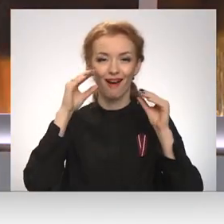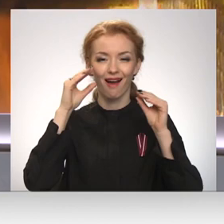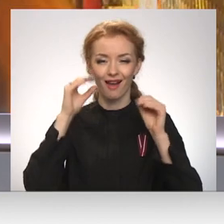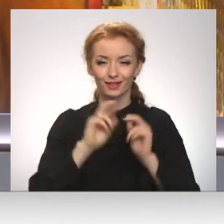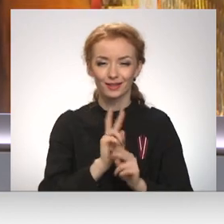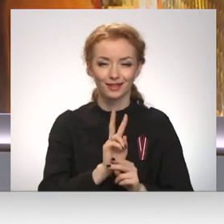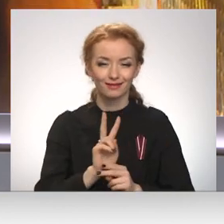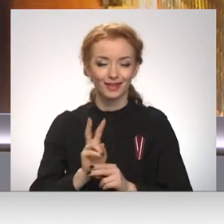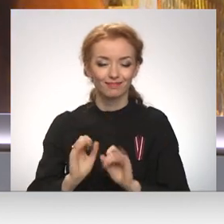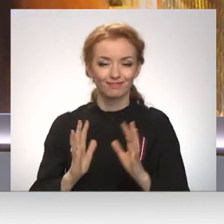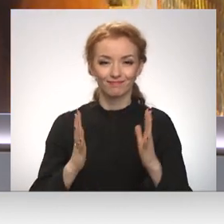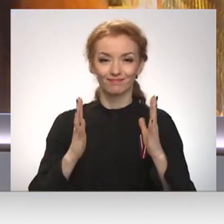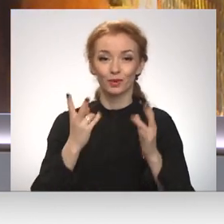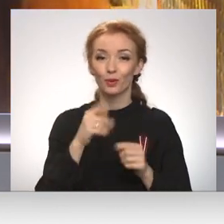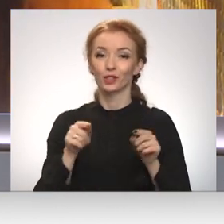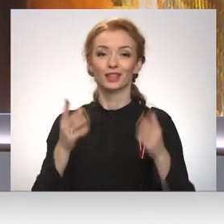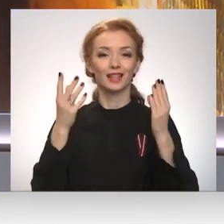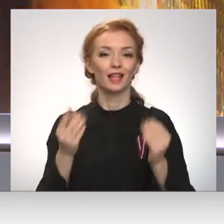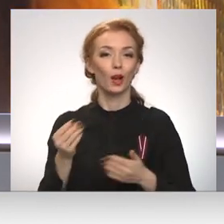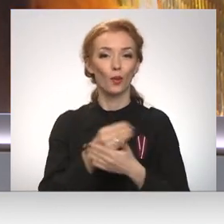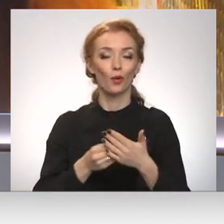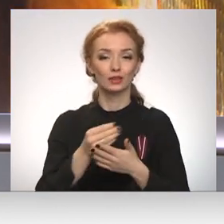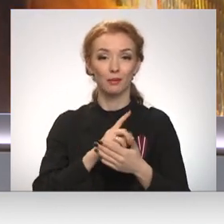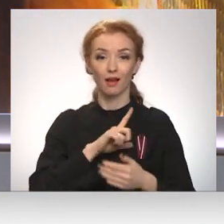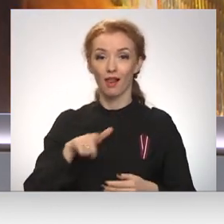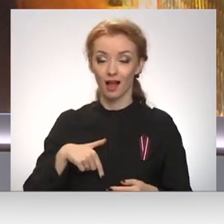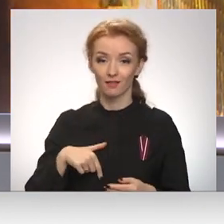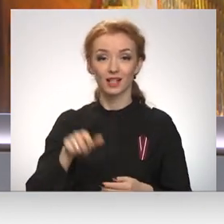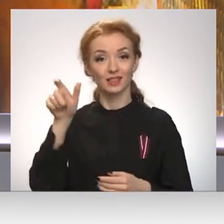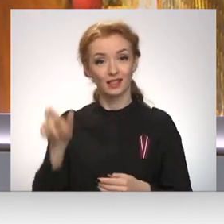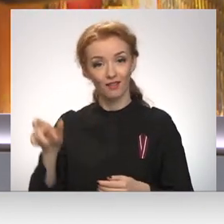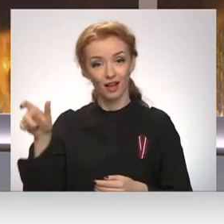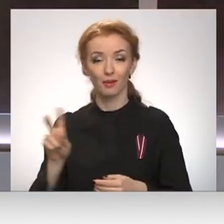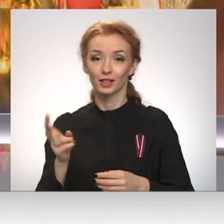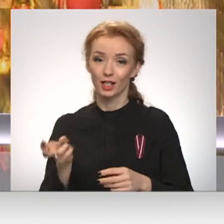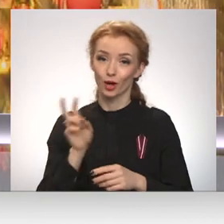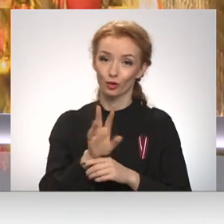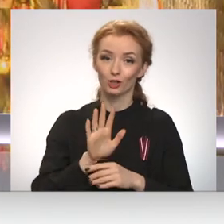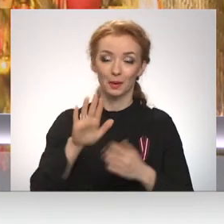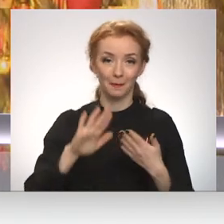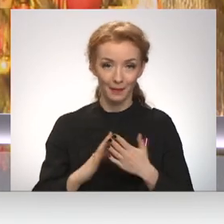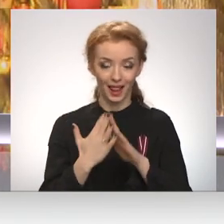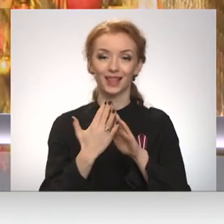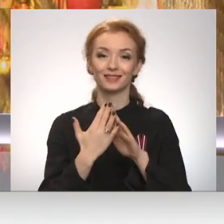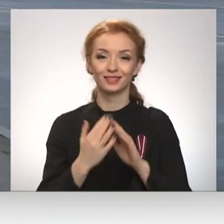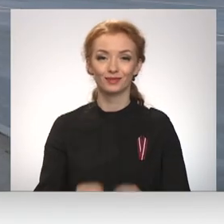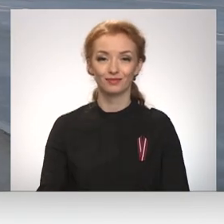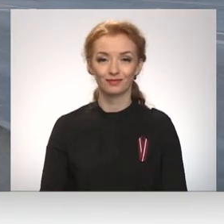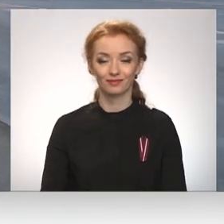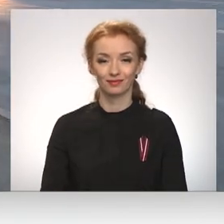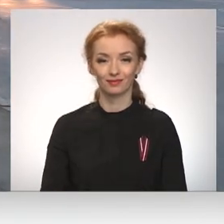svecīšu gaismiņas. Ko šī diena nozīmē Latvijai, pie Rīgas pils atnākušajiem, vaicāja kolēģis Dāvids Frēdenfelds.